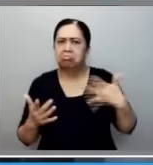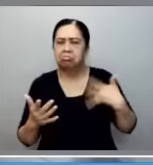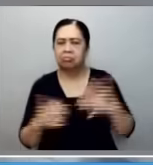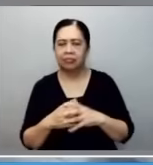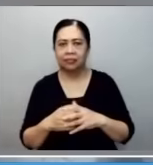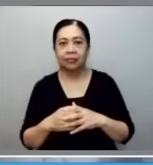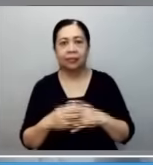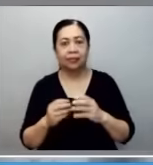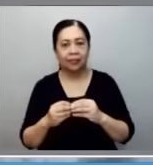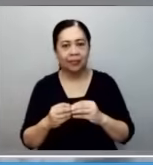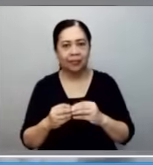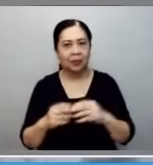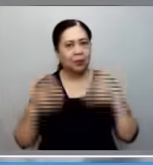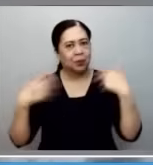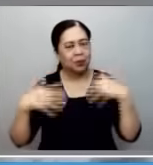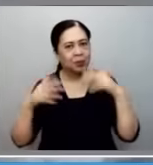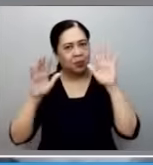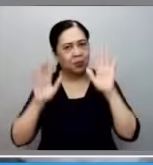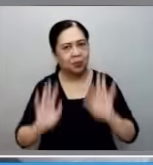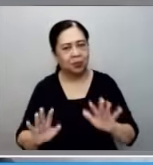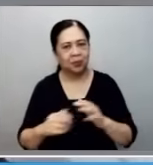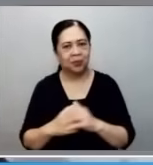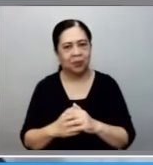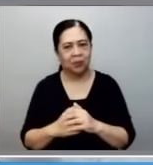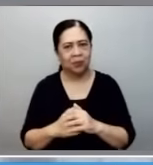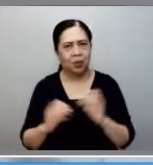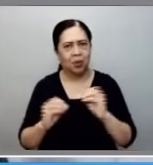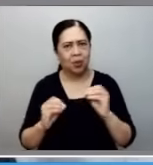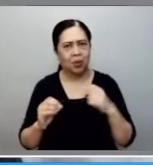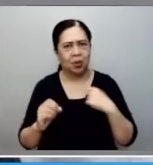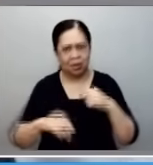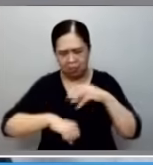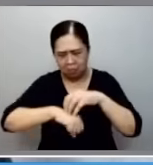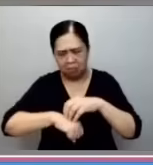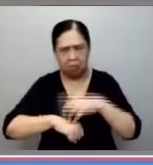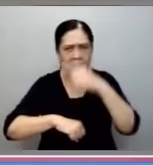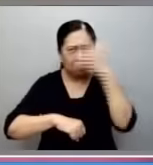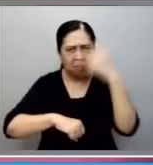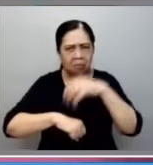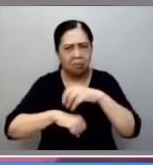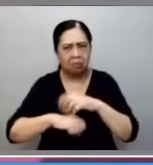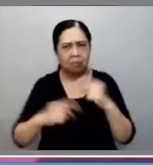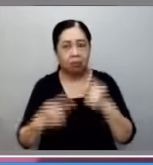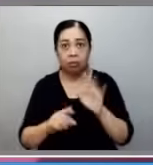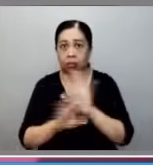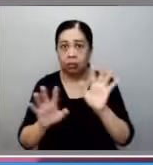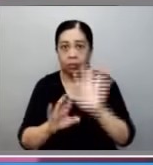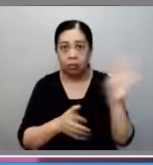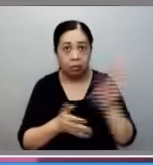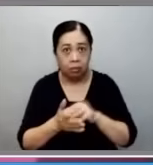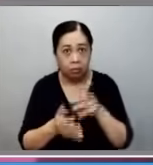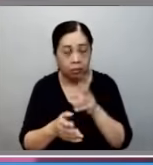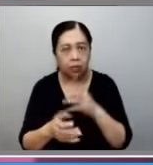so amazing pa dahil wala siyang tinatamang pasa o sugat. Uli, hindi niyo po dapat ginagaya ito. Yes. Kwento